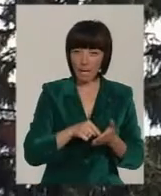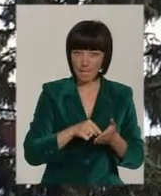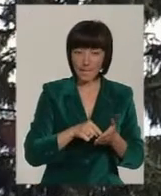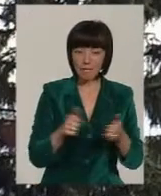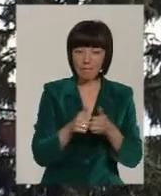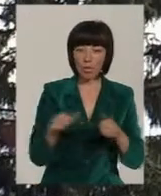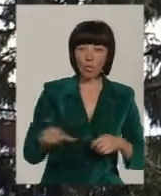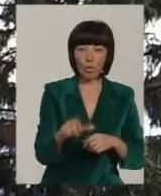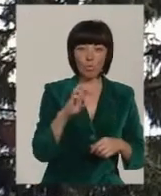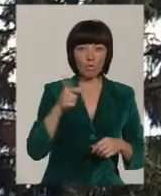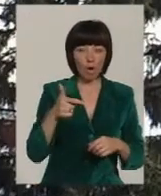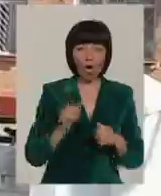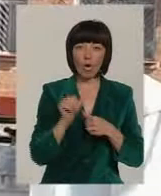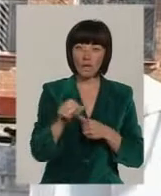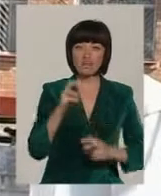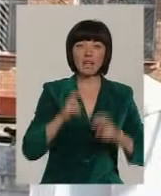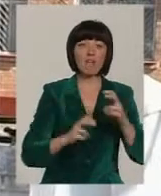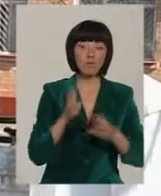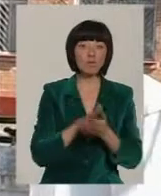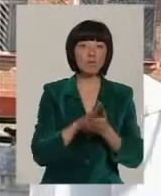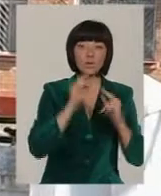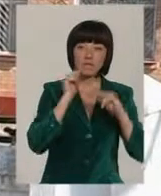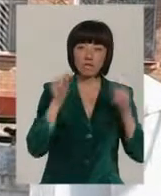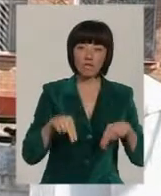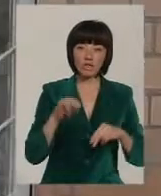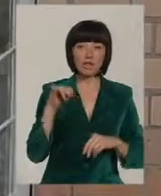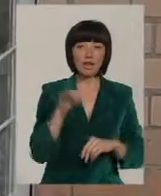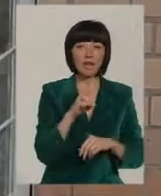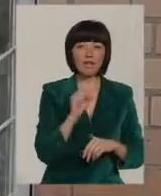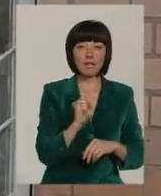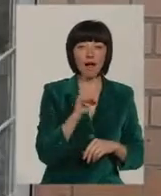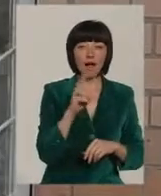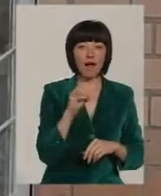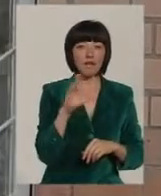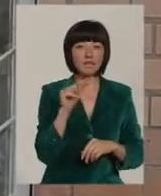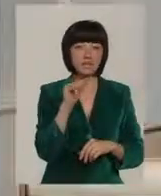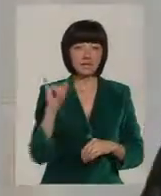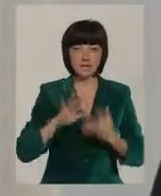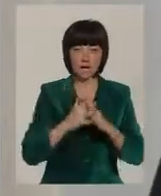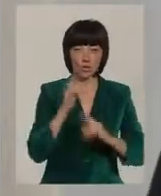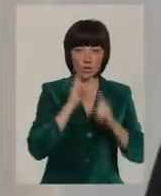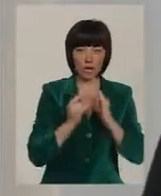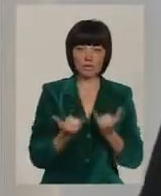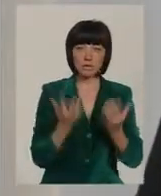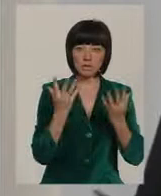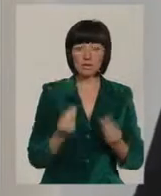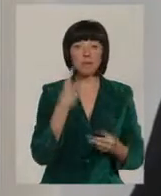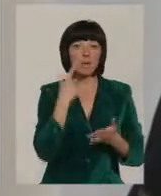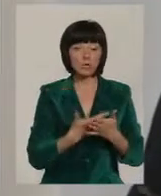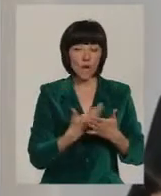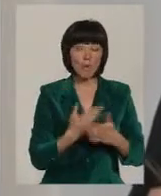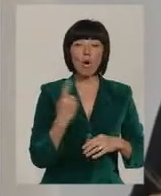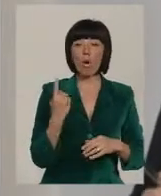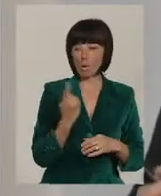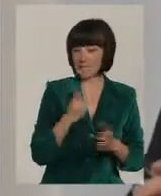притоку Південного Бугу. Окрім заводу, у забрудненні звинувачують і Наркевицьку селищну раду. На даний час ми припускаємо, що